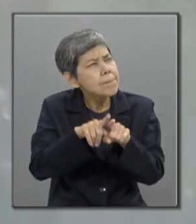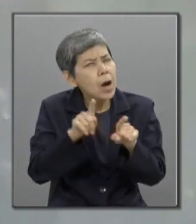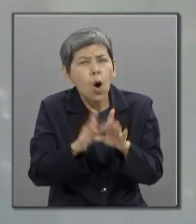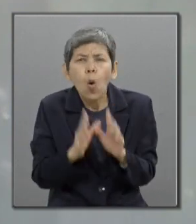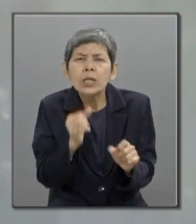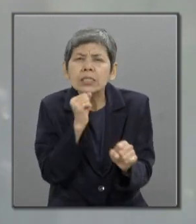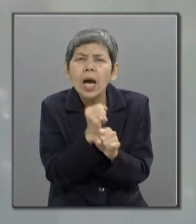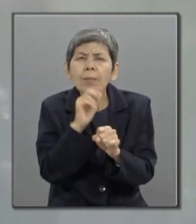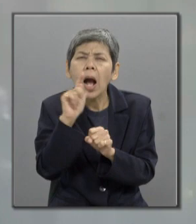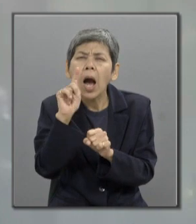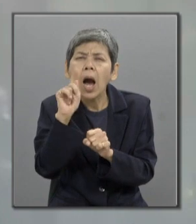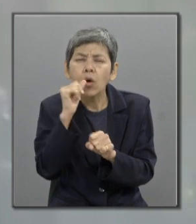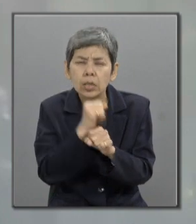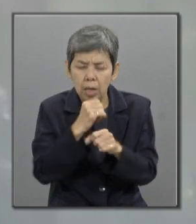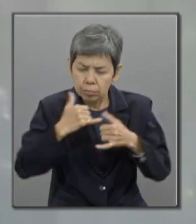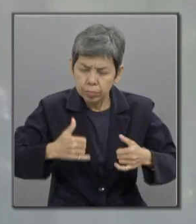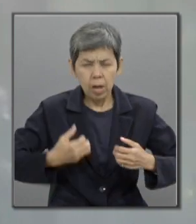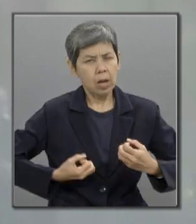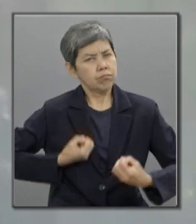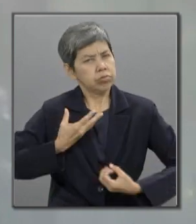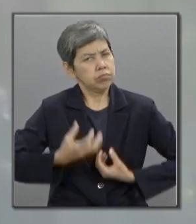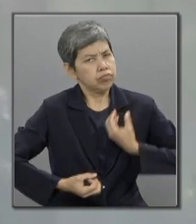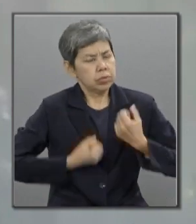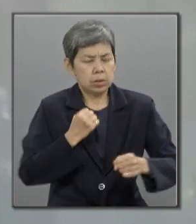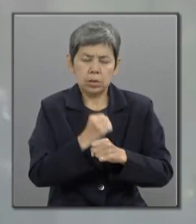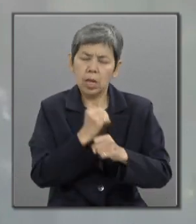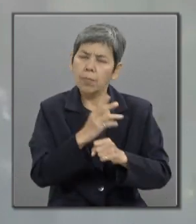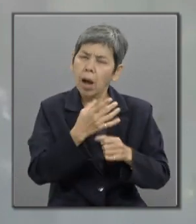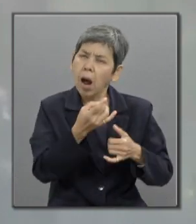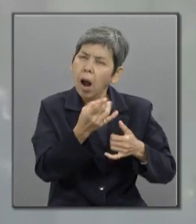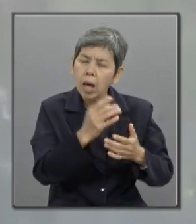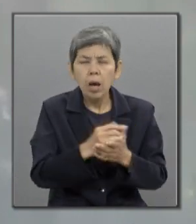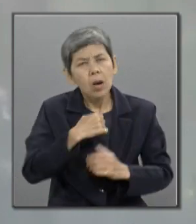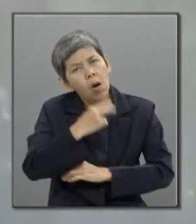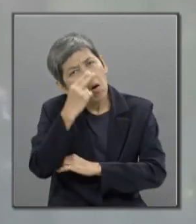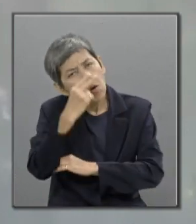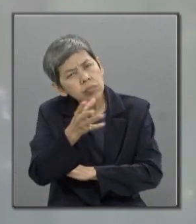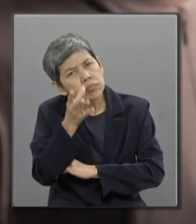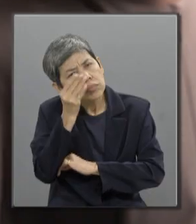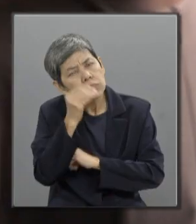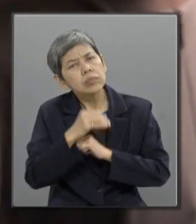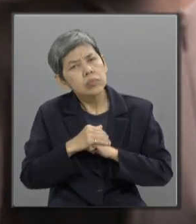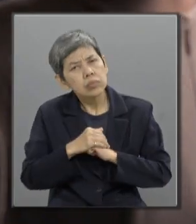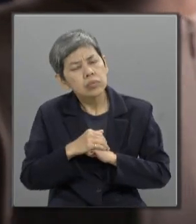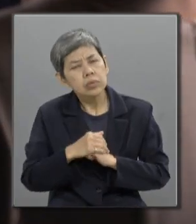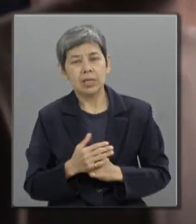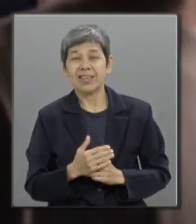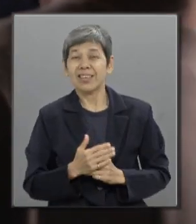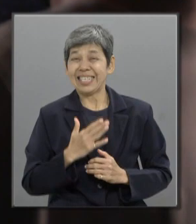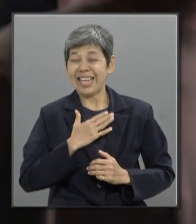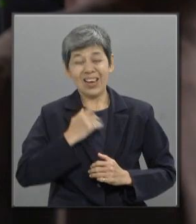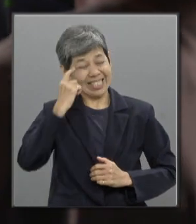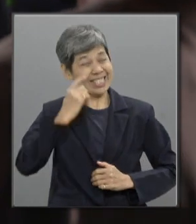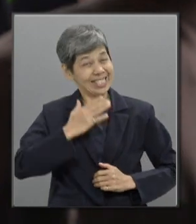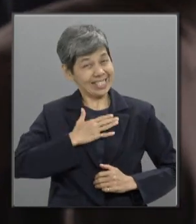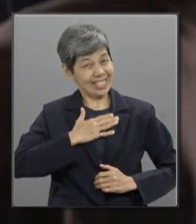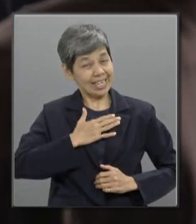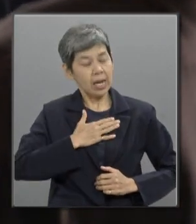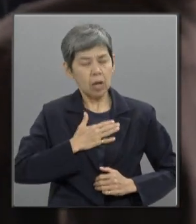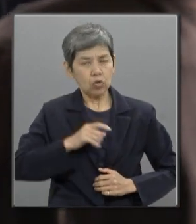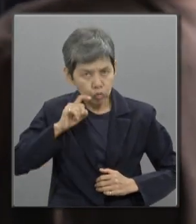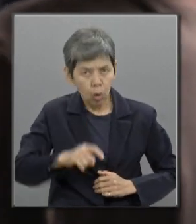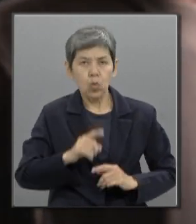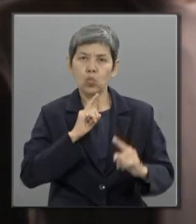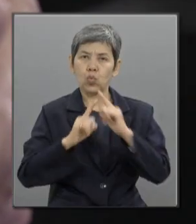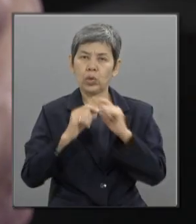นทำงานข่าวเนี่ยมาถอดรหัสการข่าวนั้นๆให้ผู้ชมได้รับทราบแต่สิ่งสำคัญที่สุดเนี่ยต้อง